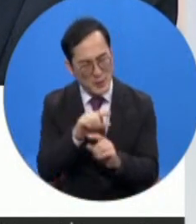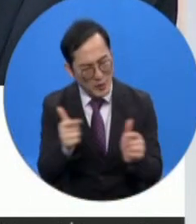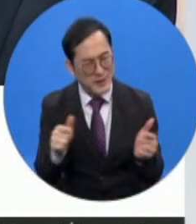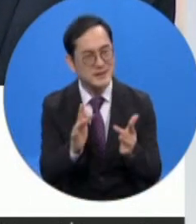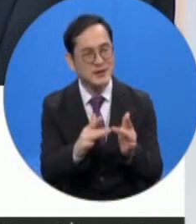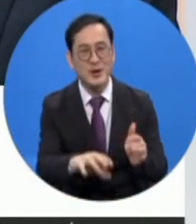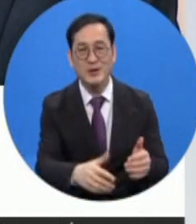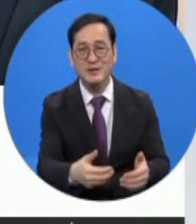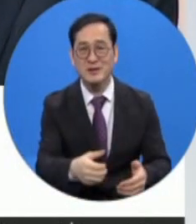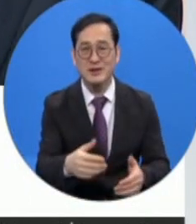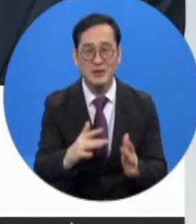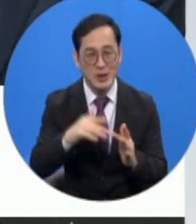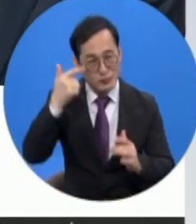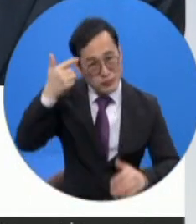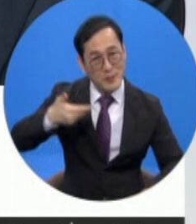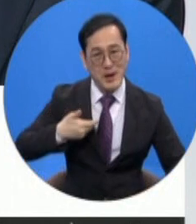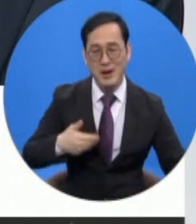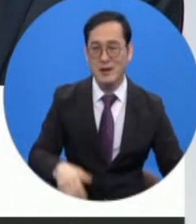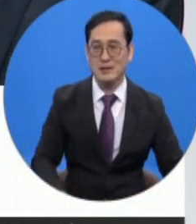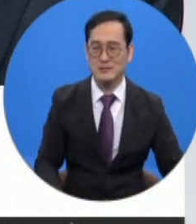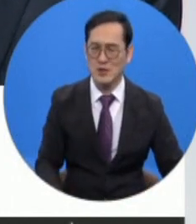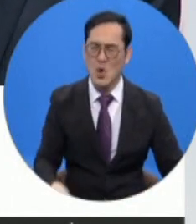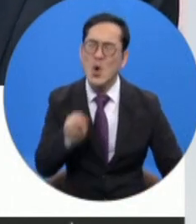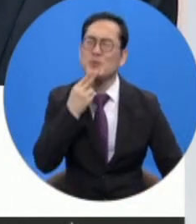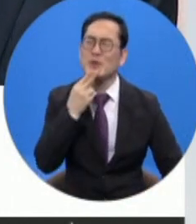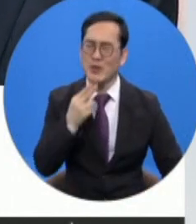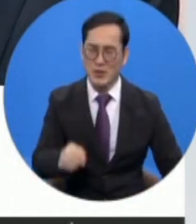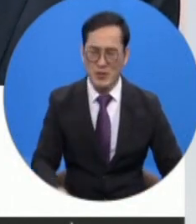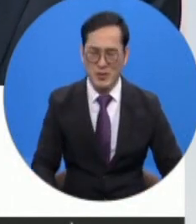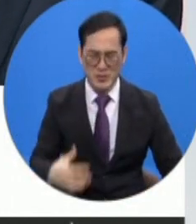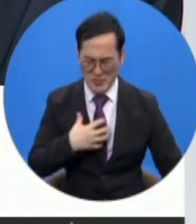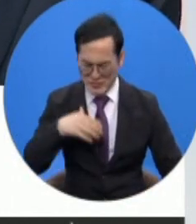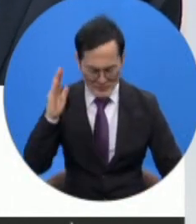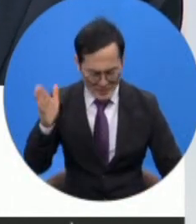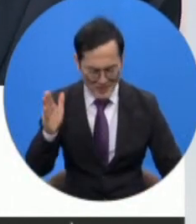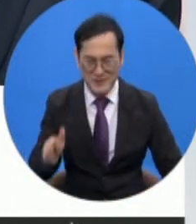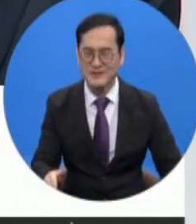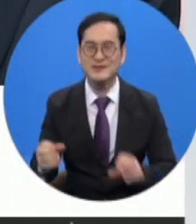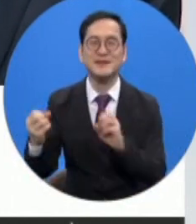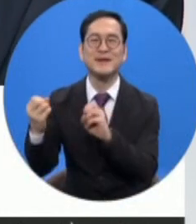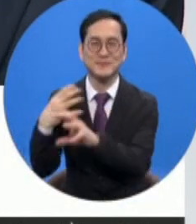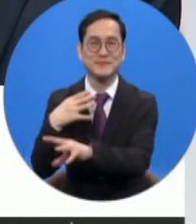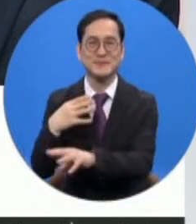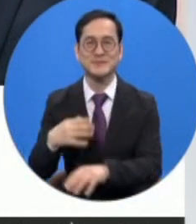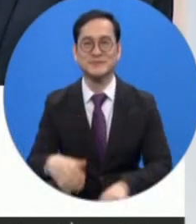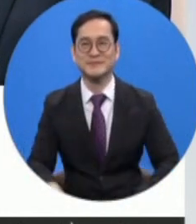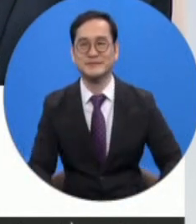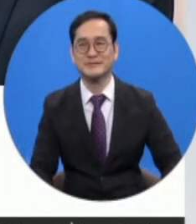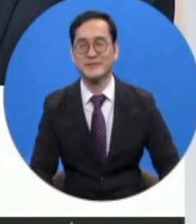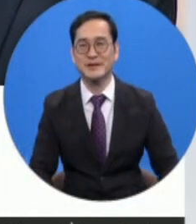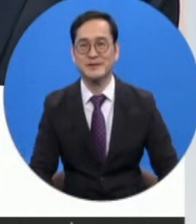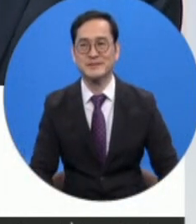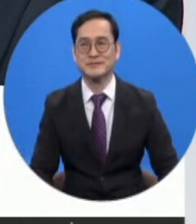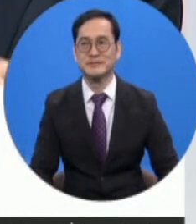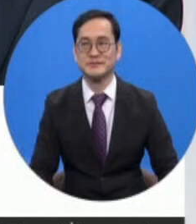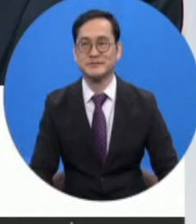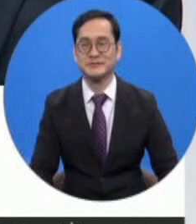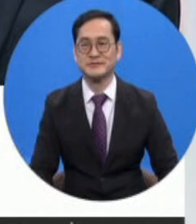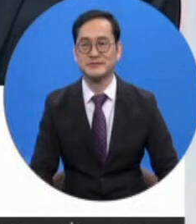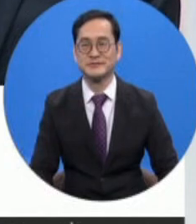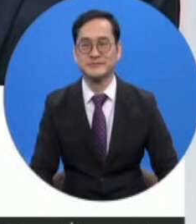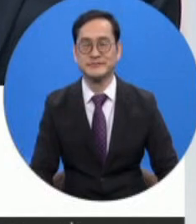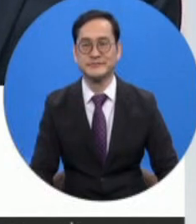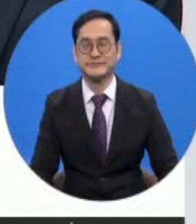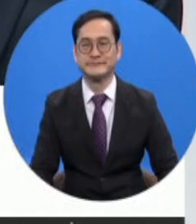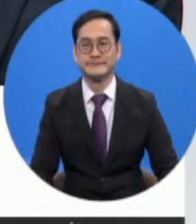같습니다. 그러니까 뭐 본인의 아들은 절대 그런 문제가 없다, 이렇게 이제 답을 했는데, 글쎄요, 뭐 아들도 둘이 있고 그러다 보니까 뭐 어떤 문제를 얘기했는지